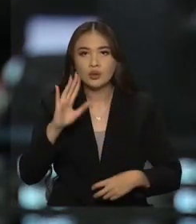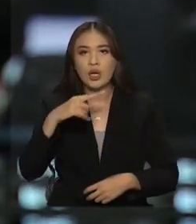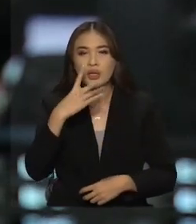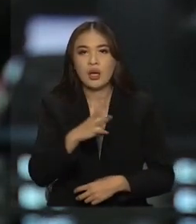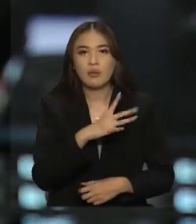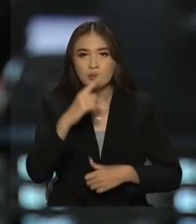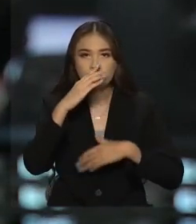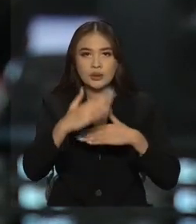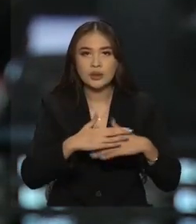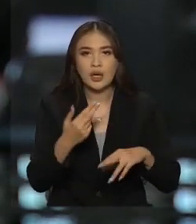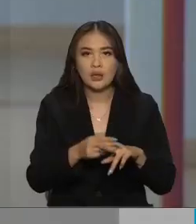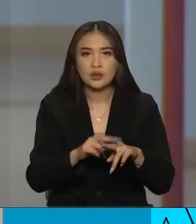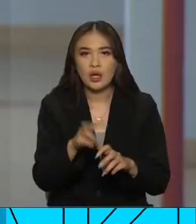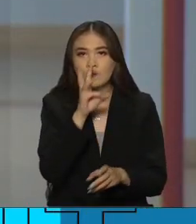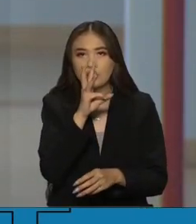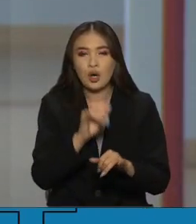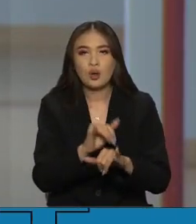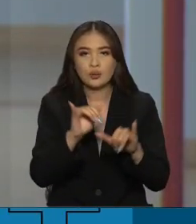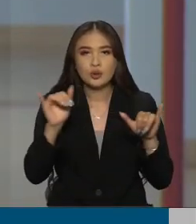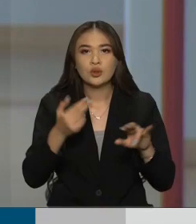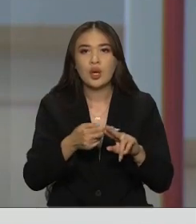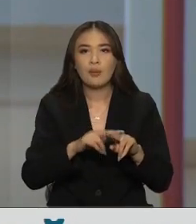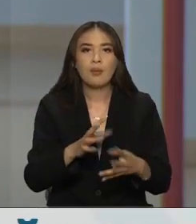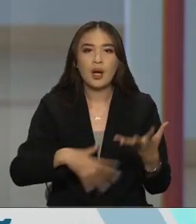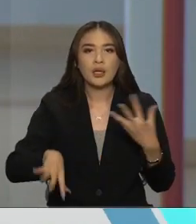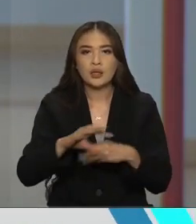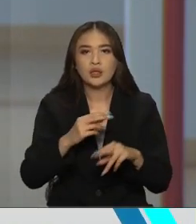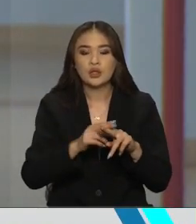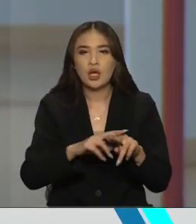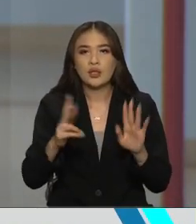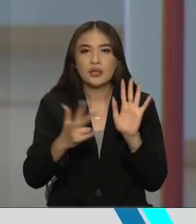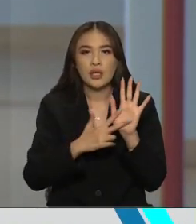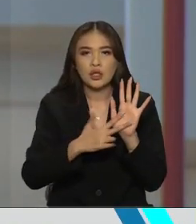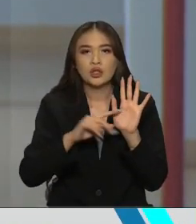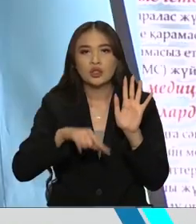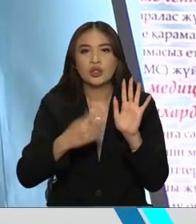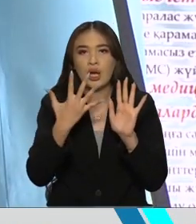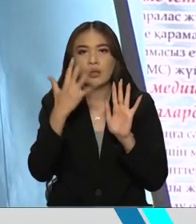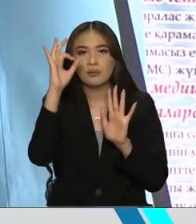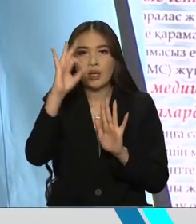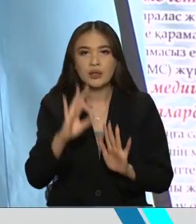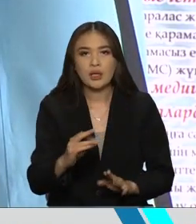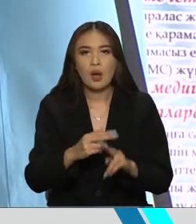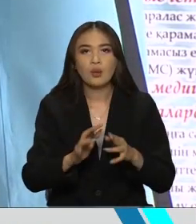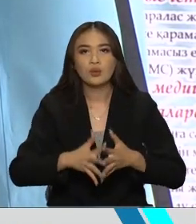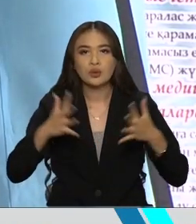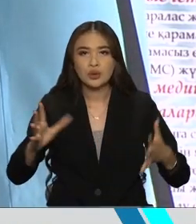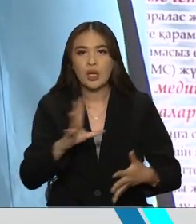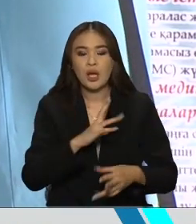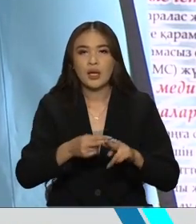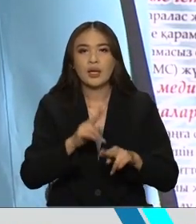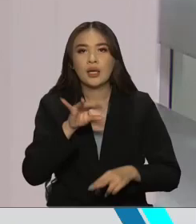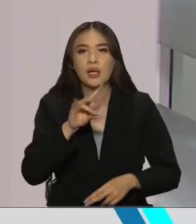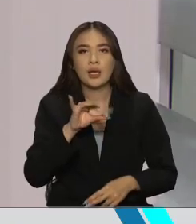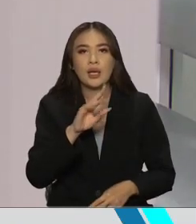Былтыр сала қызметкерлерінің жалақысын көбейту үшін барлық қызмет шамамен 8,5%-ға өскен. Сондай-ақ елдегі жеке